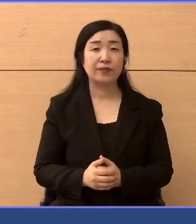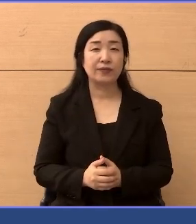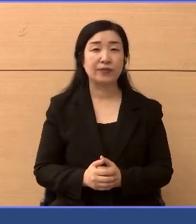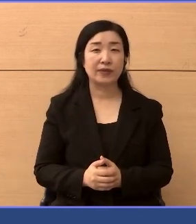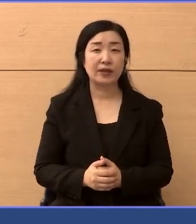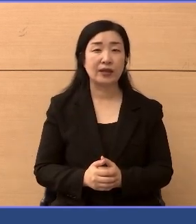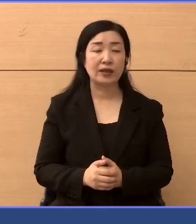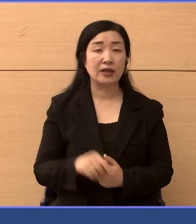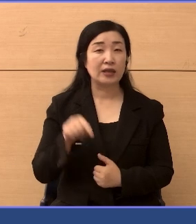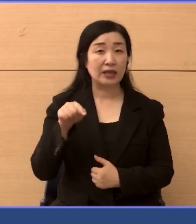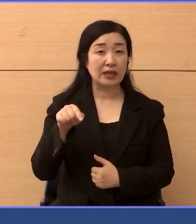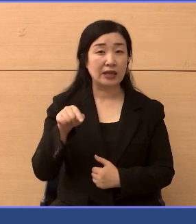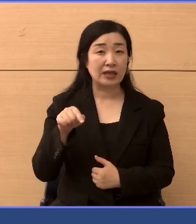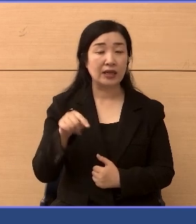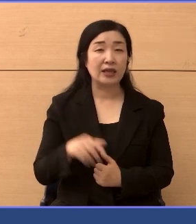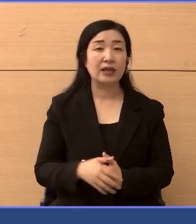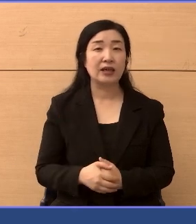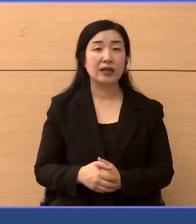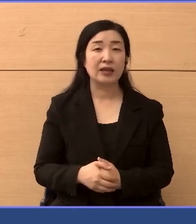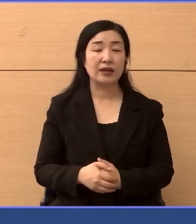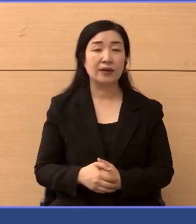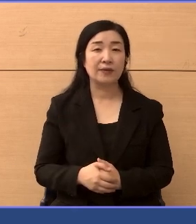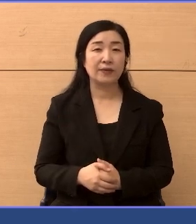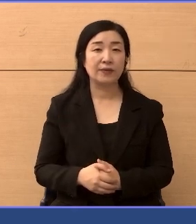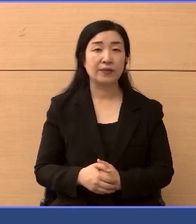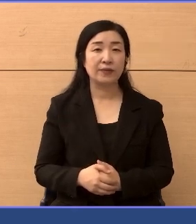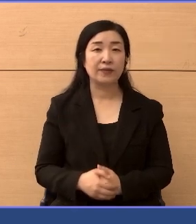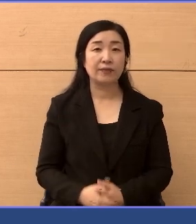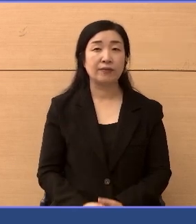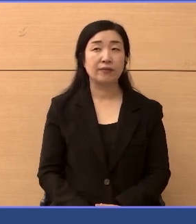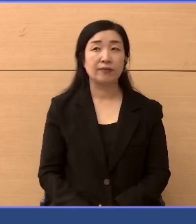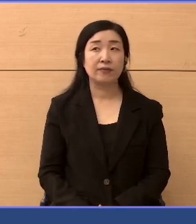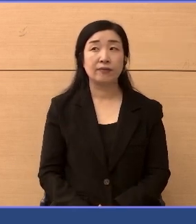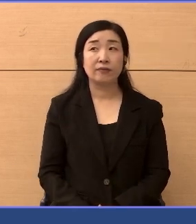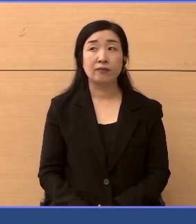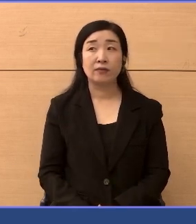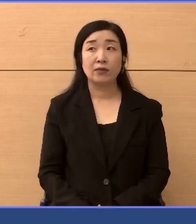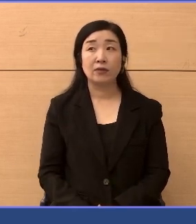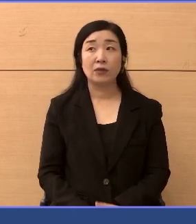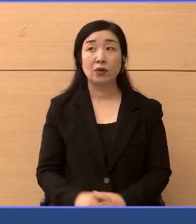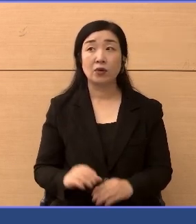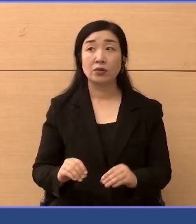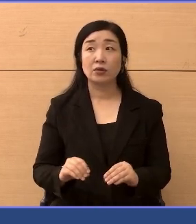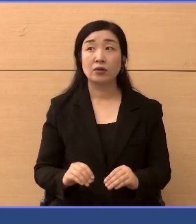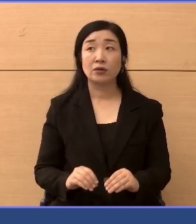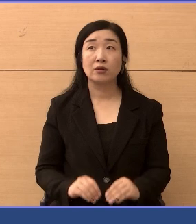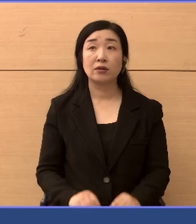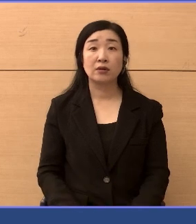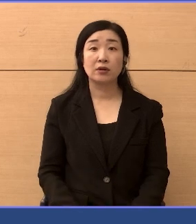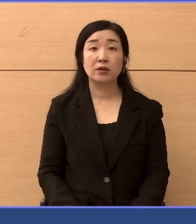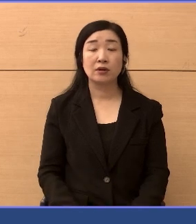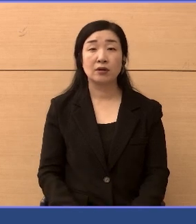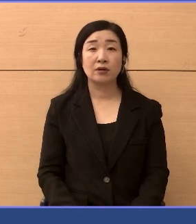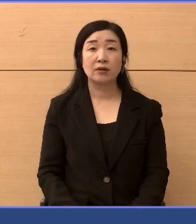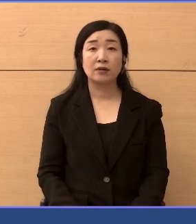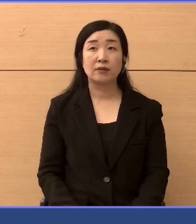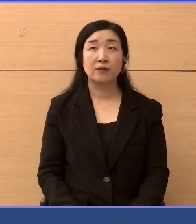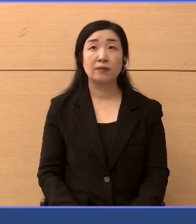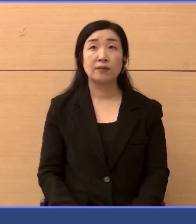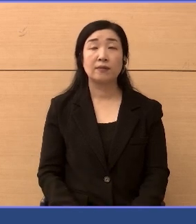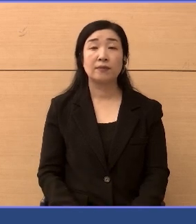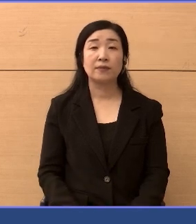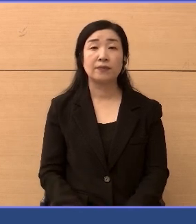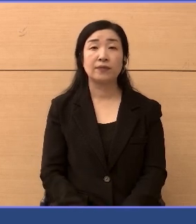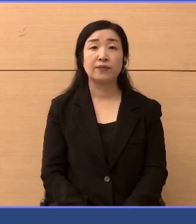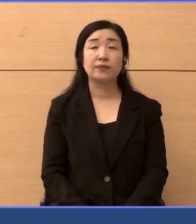to the 이런 attention of professionals. It's not unusual for children in middle childhood